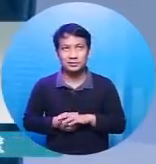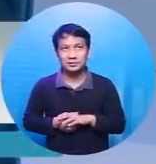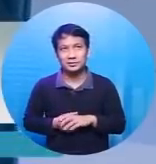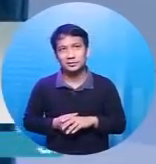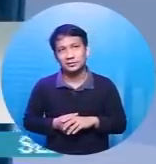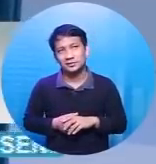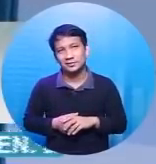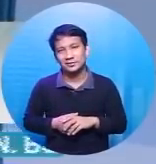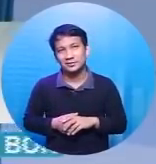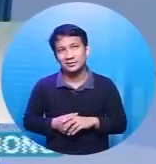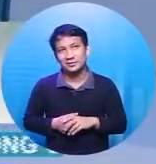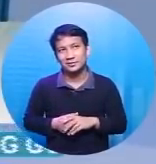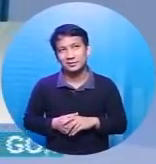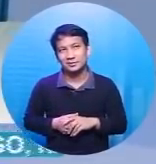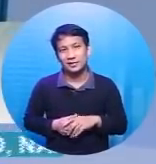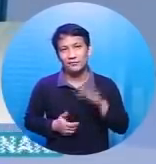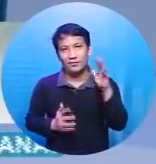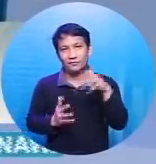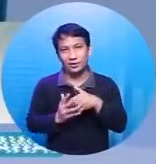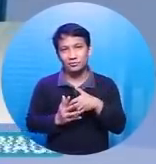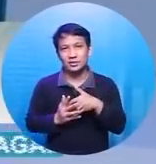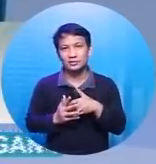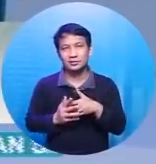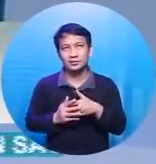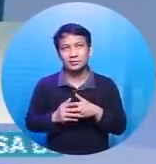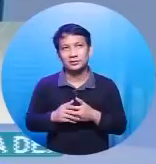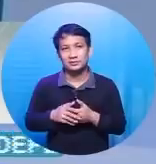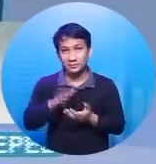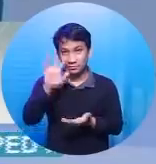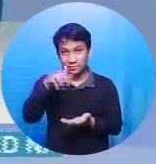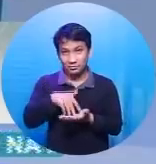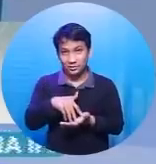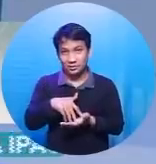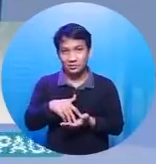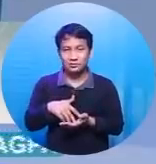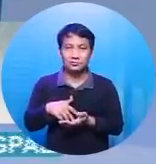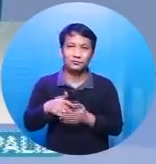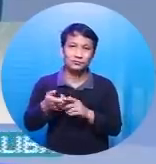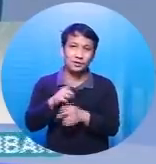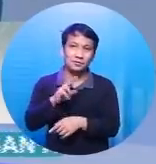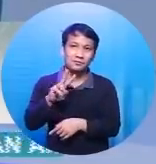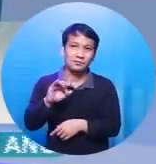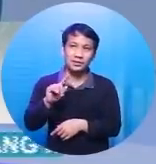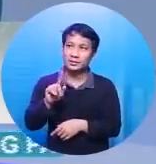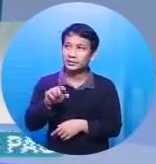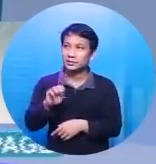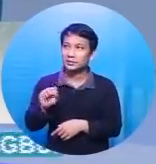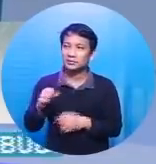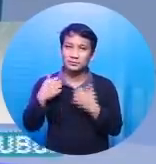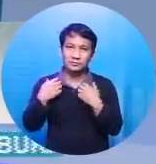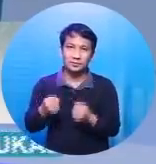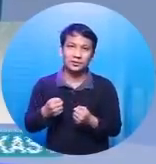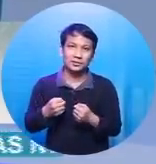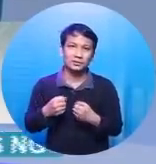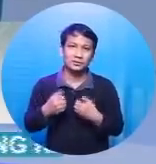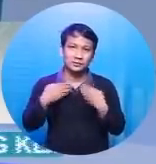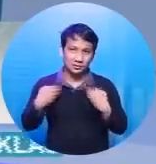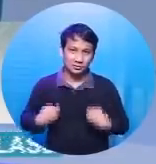Jod. 5,000 pesos. Vita Sync. Pampalakas na immune